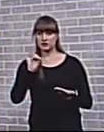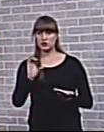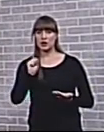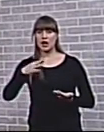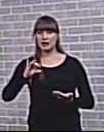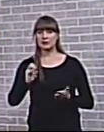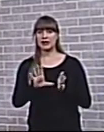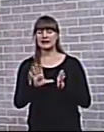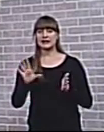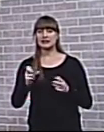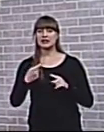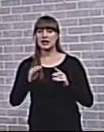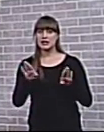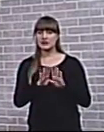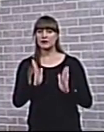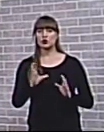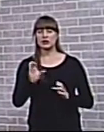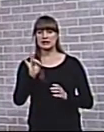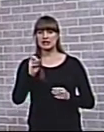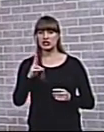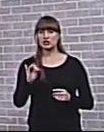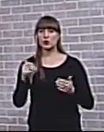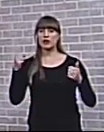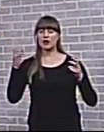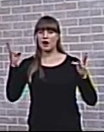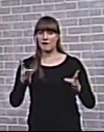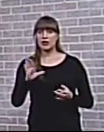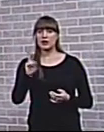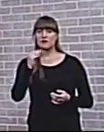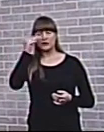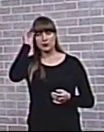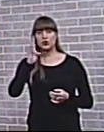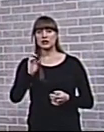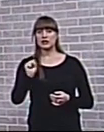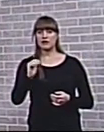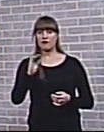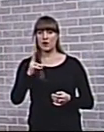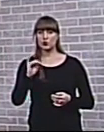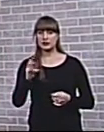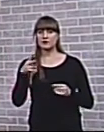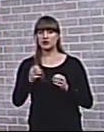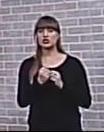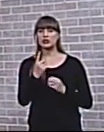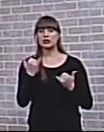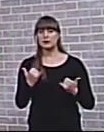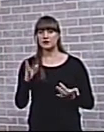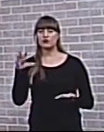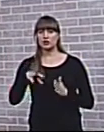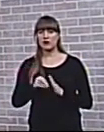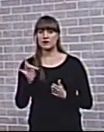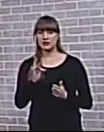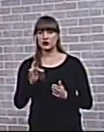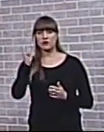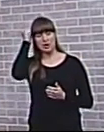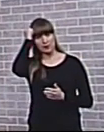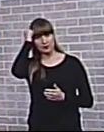атомной энергетики, сравнимой только с радиационной аварией в Японии на станции Фукусима в 2011. Сегодня в Ростове у